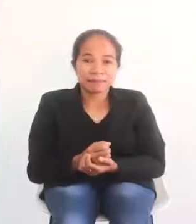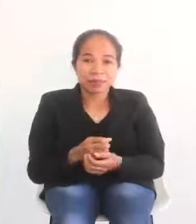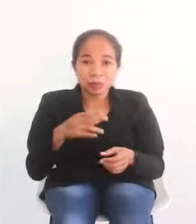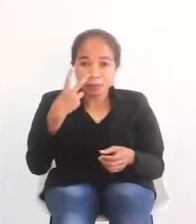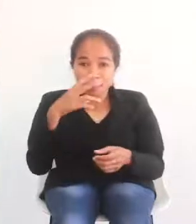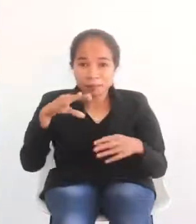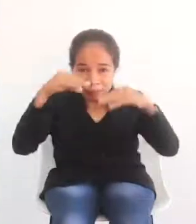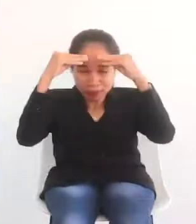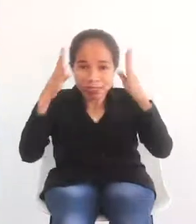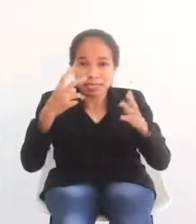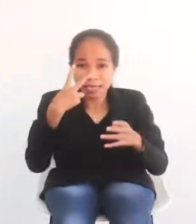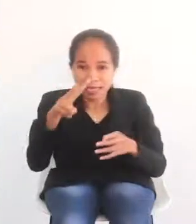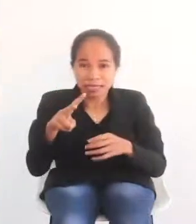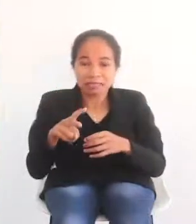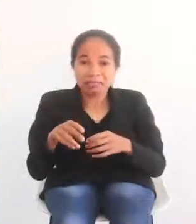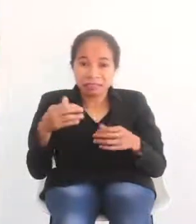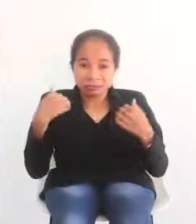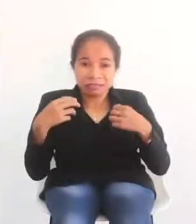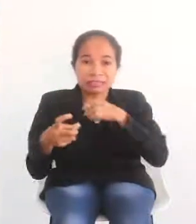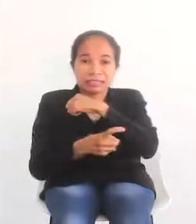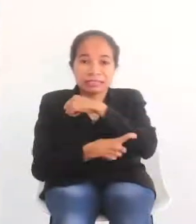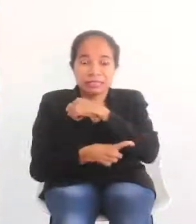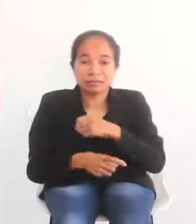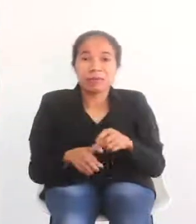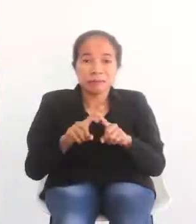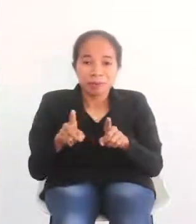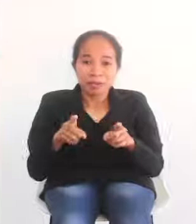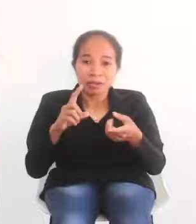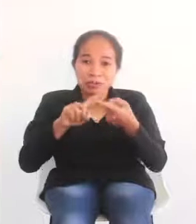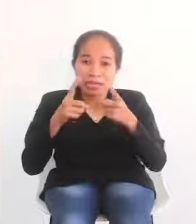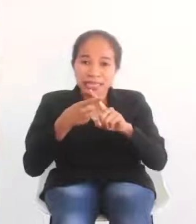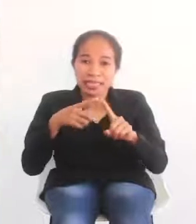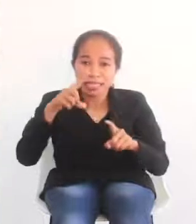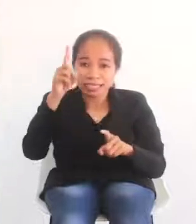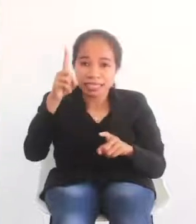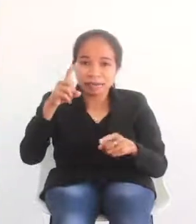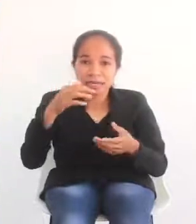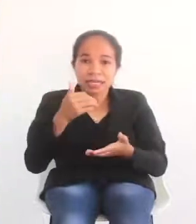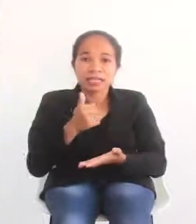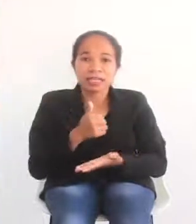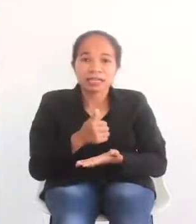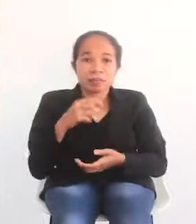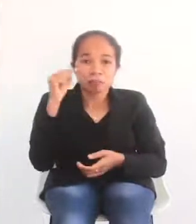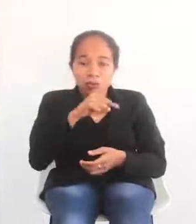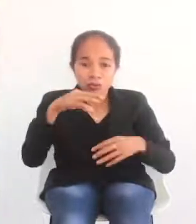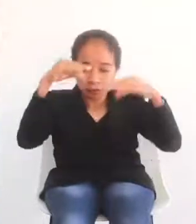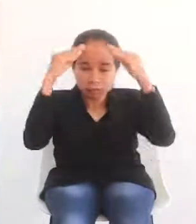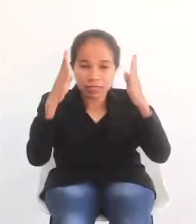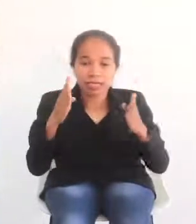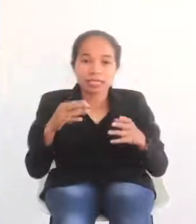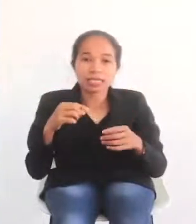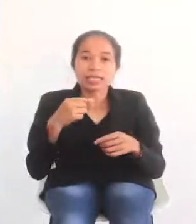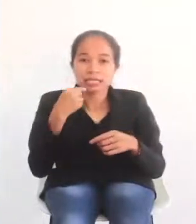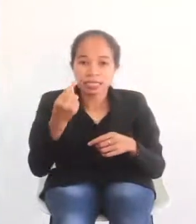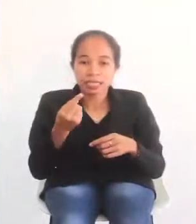hetan kastigu bot. Maibe ni a kolega ida naran Antoninu makababosok mestri katak Armindu ni main